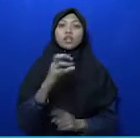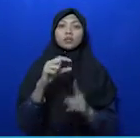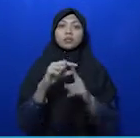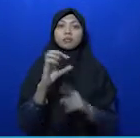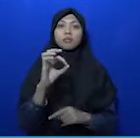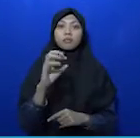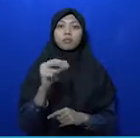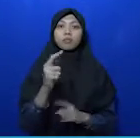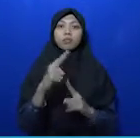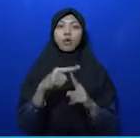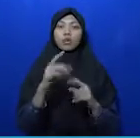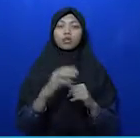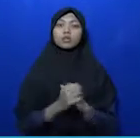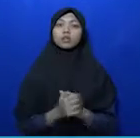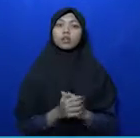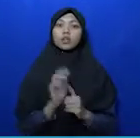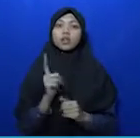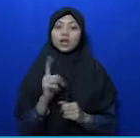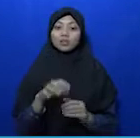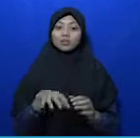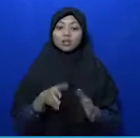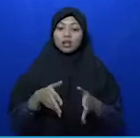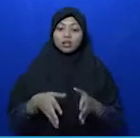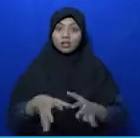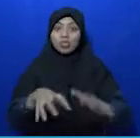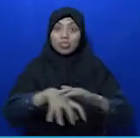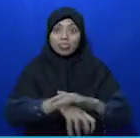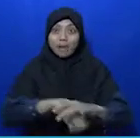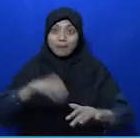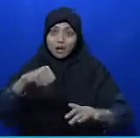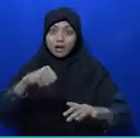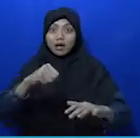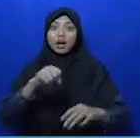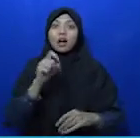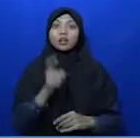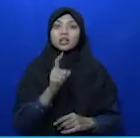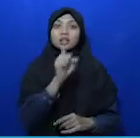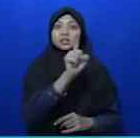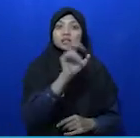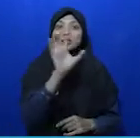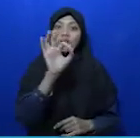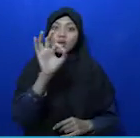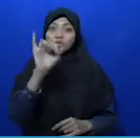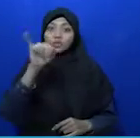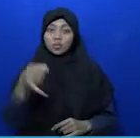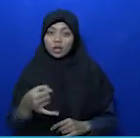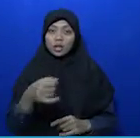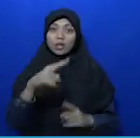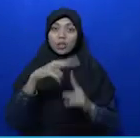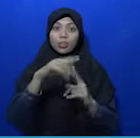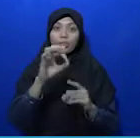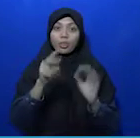Jadi contohnya kalau tambang Grasberg itu memproduksi 100 juta ton, 40 tonnya itu langsung diambil oleh Rio